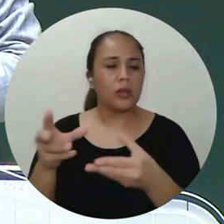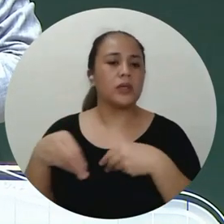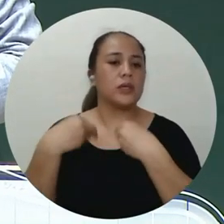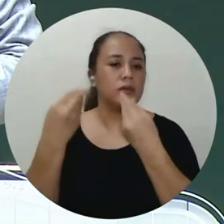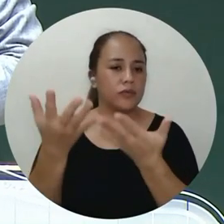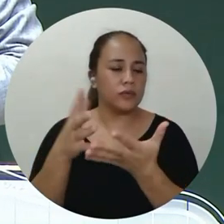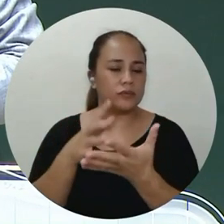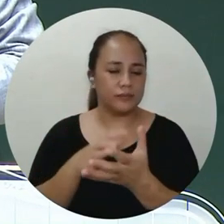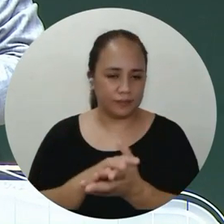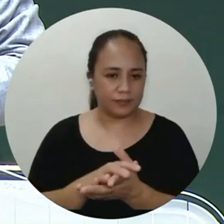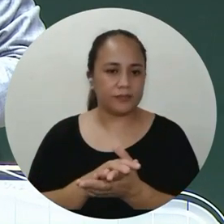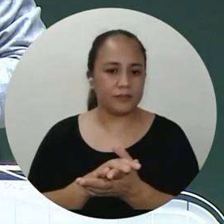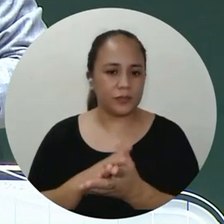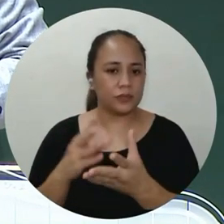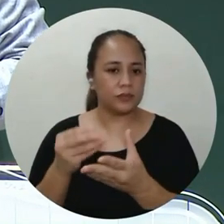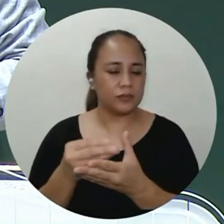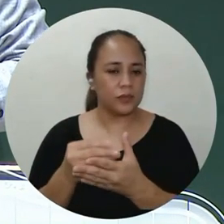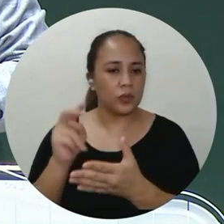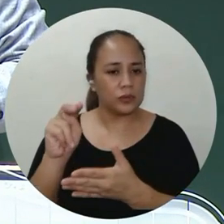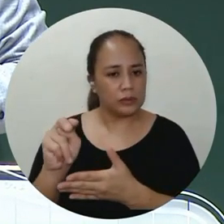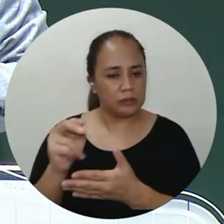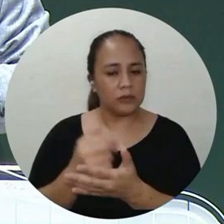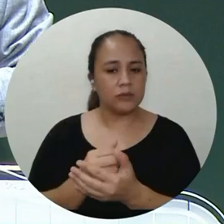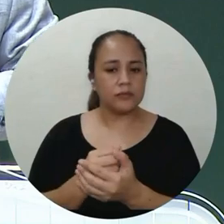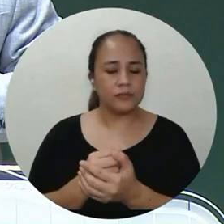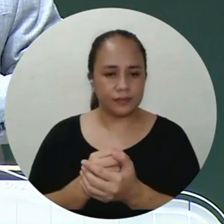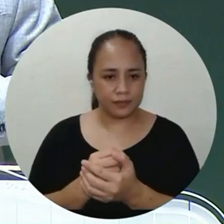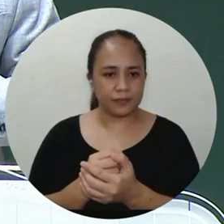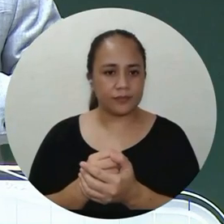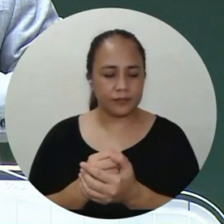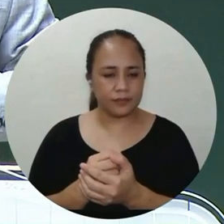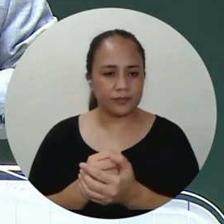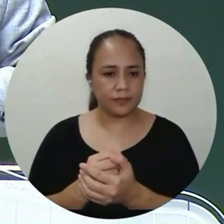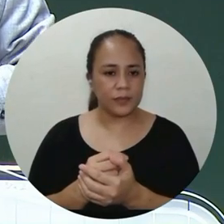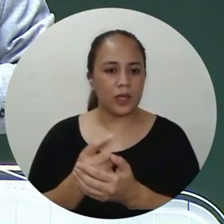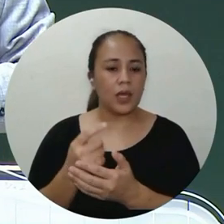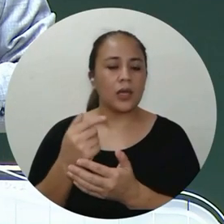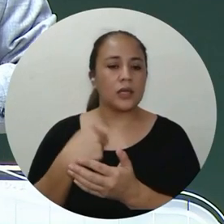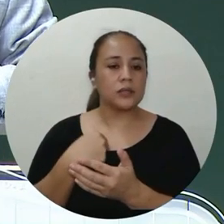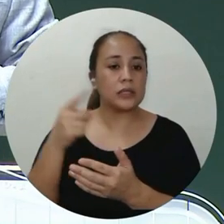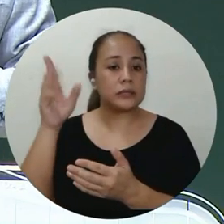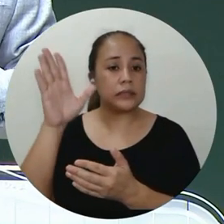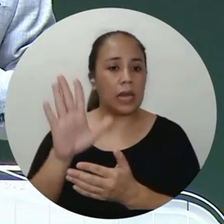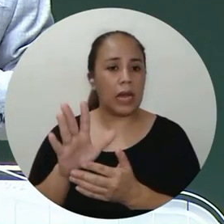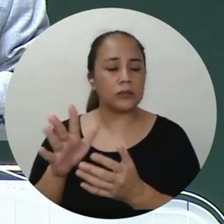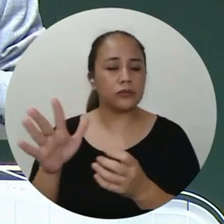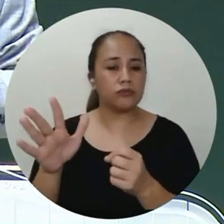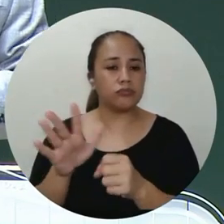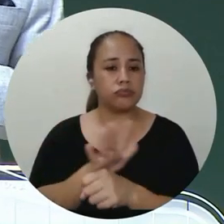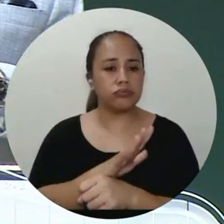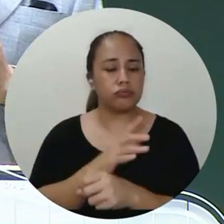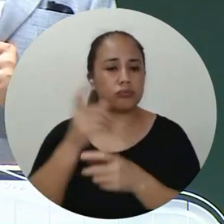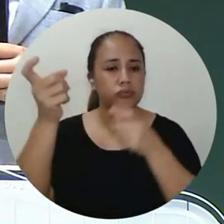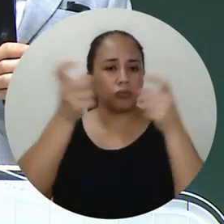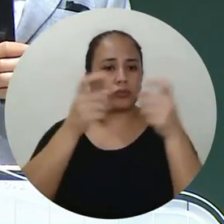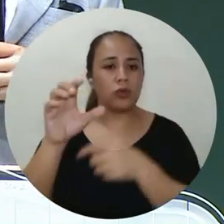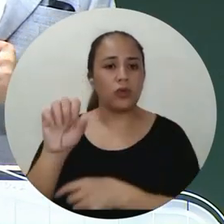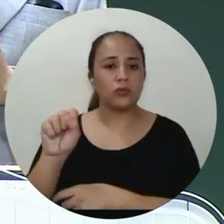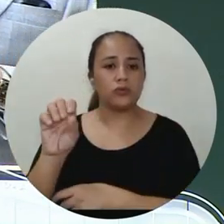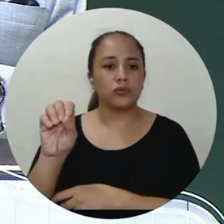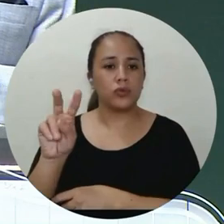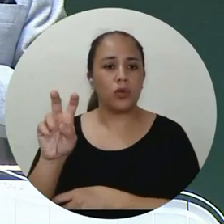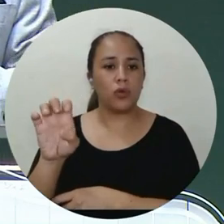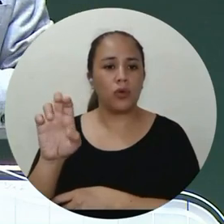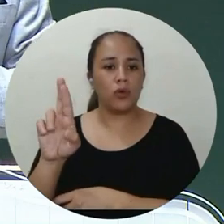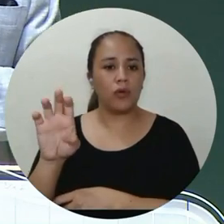뭐라 그래요? What do you call this? 하나님의 절대 주권이라고 그래요. It is called God's absolute sovereignty. 그분의 그 창조주